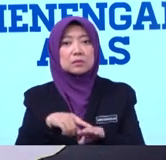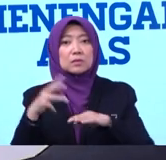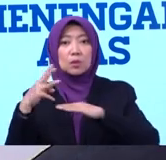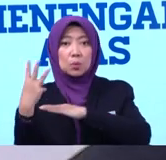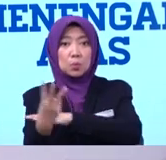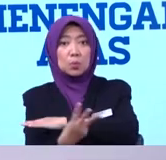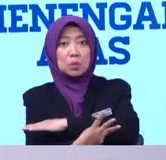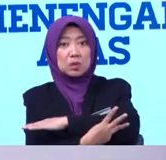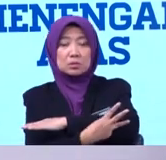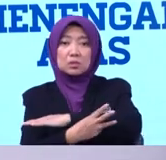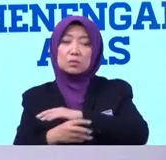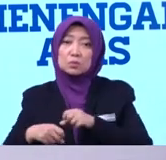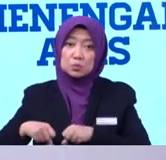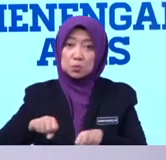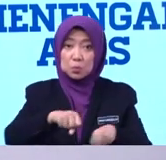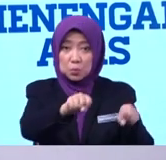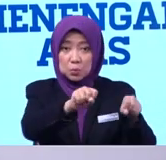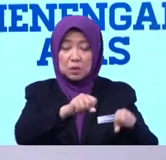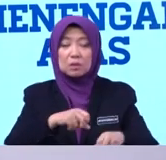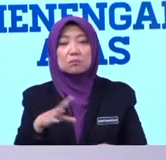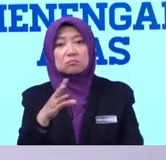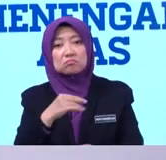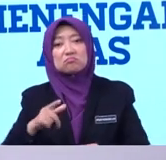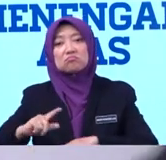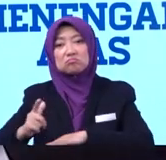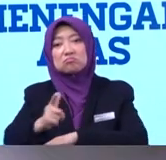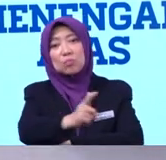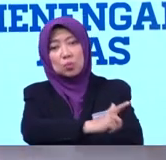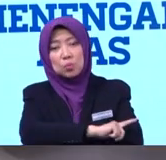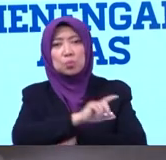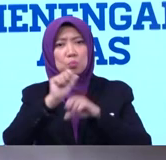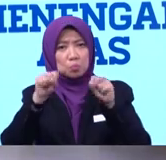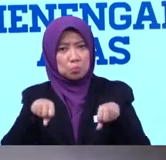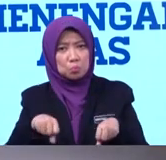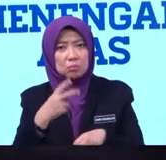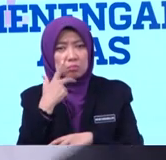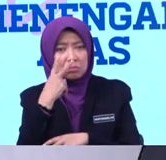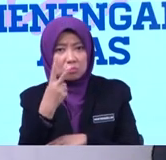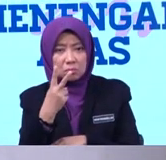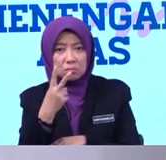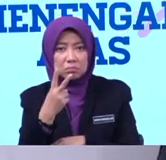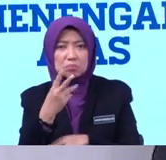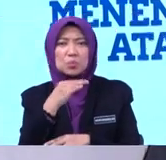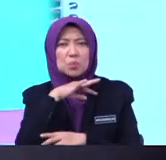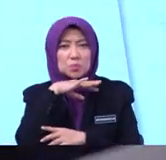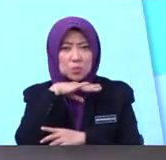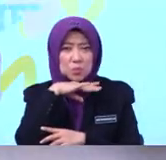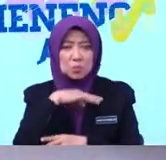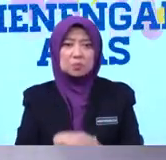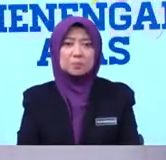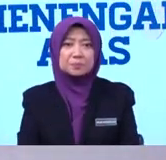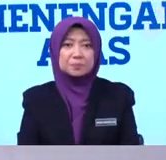seperti eh sungai dan juga di pantai-pantai Oke Dan kalau kita melihat di sini keadaannya sangat kutu kucing